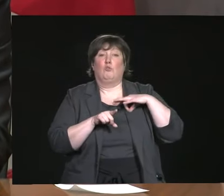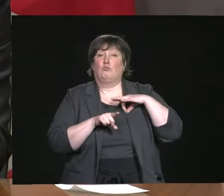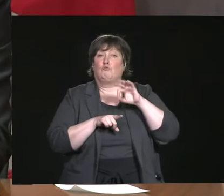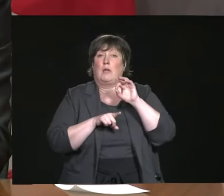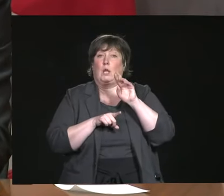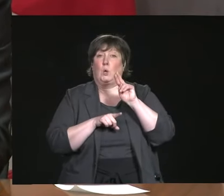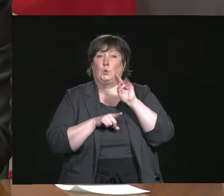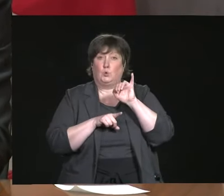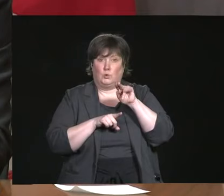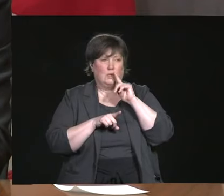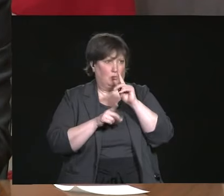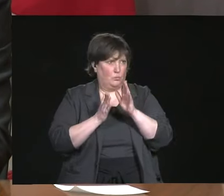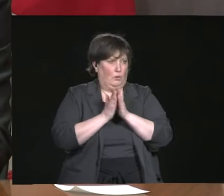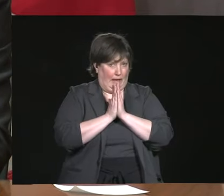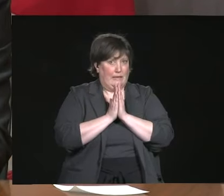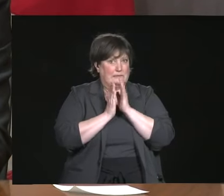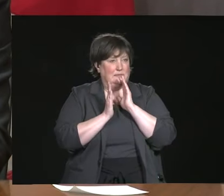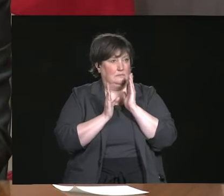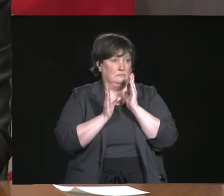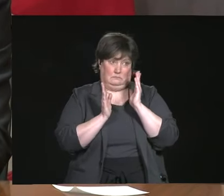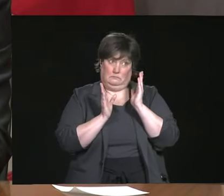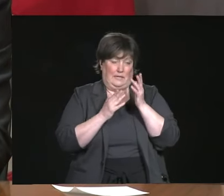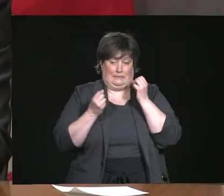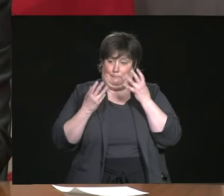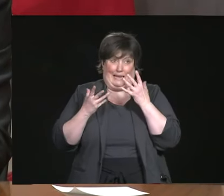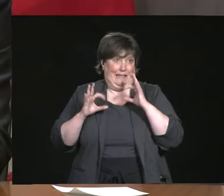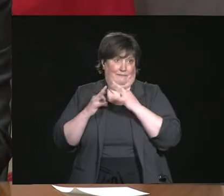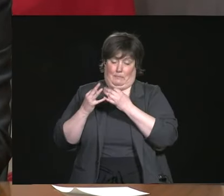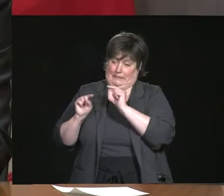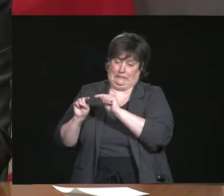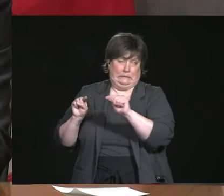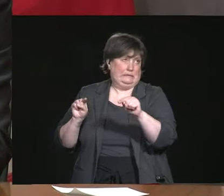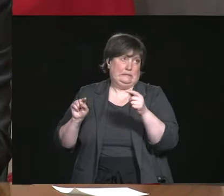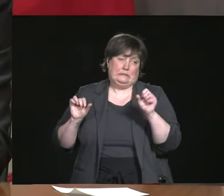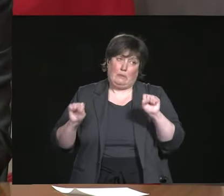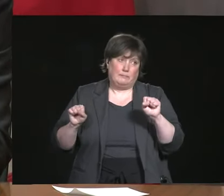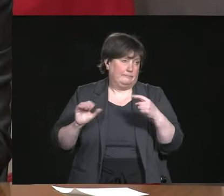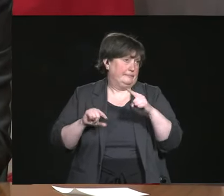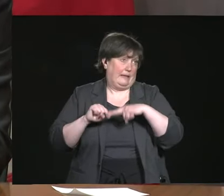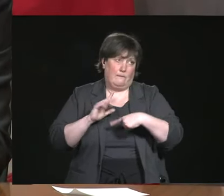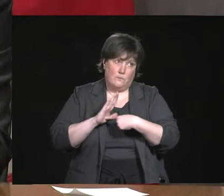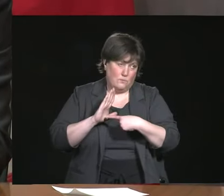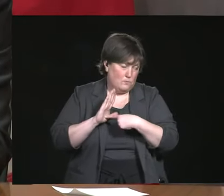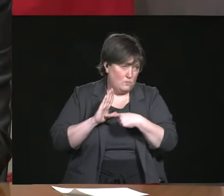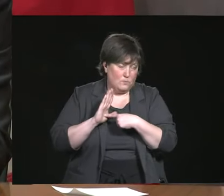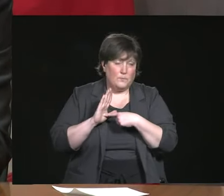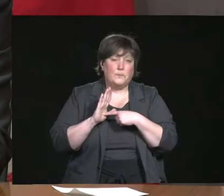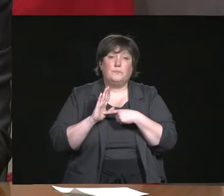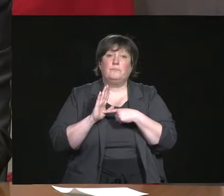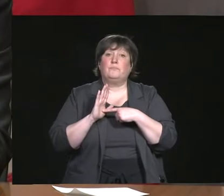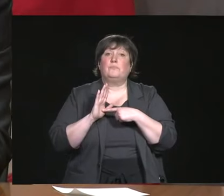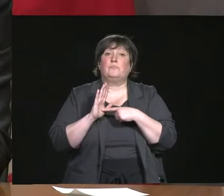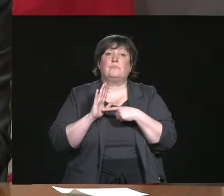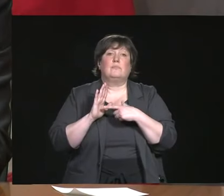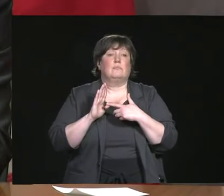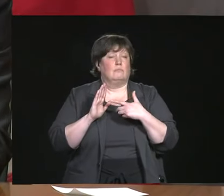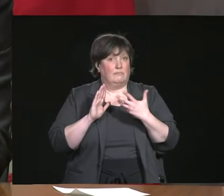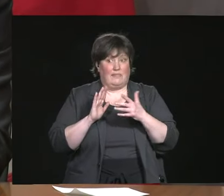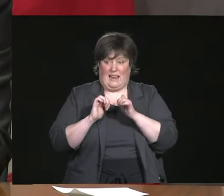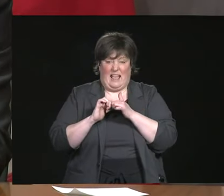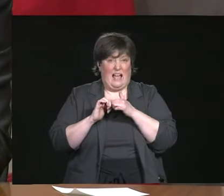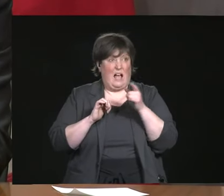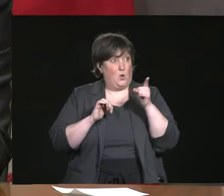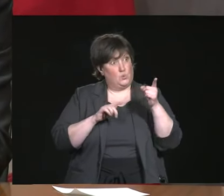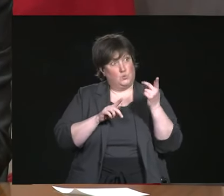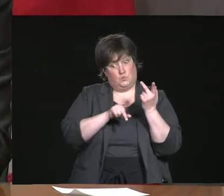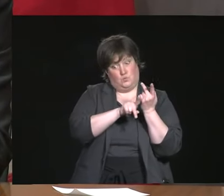à faire en sorte que leur mode de livraison de prêts, et ça inclut les prêts par carte de crédit, soit adapté à la situation actuelle. On